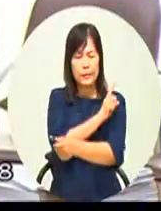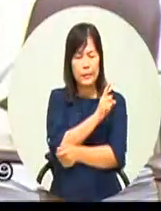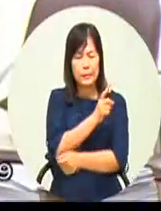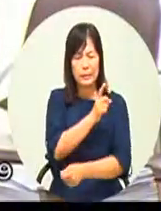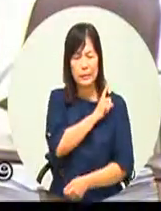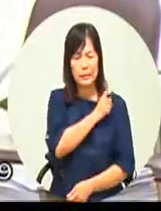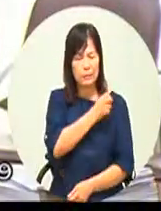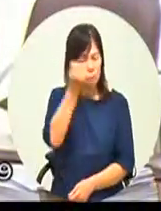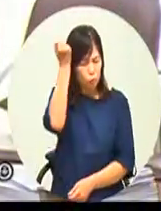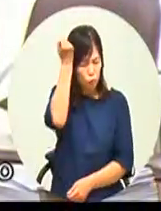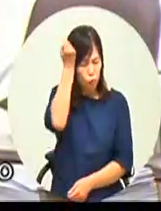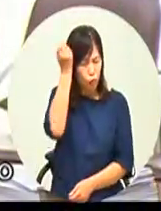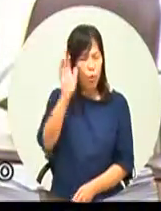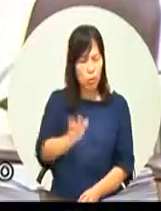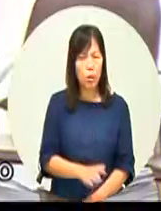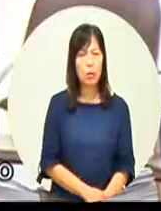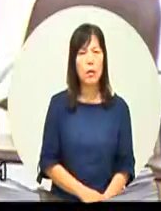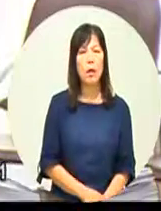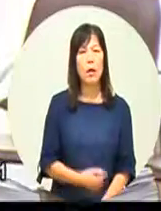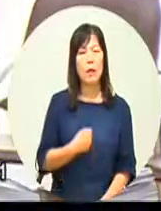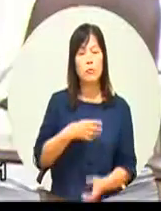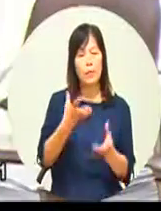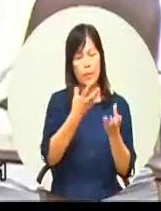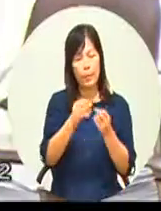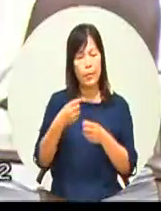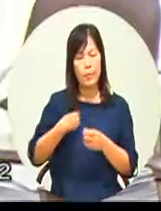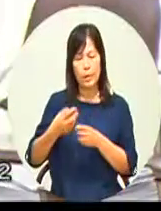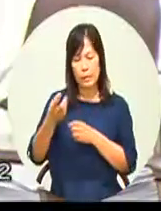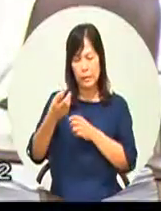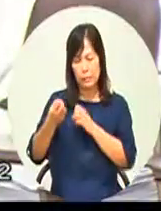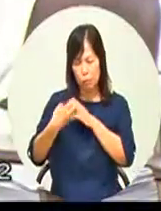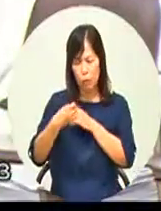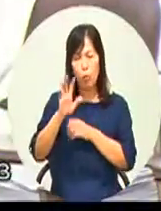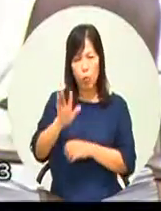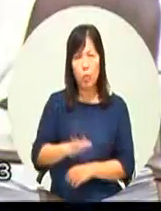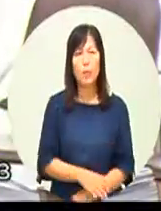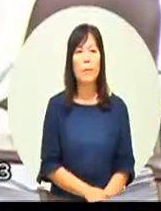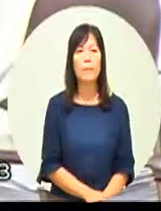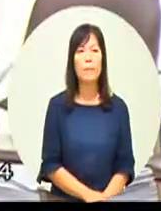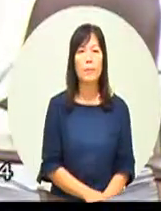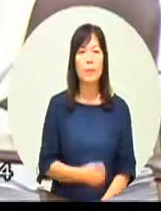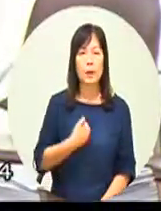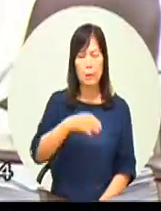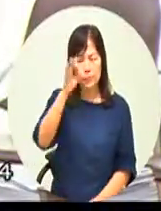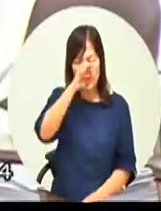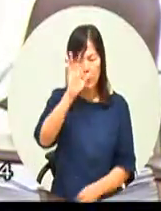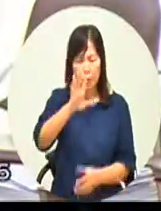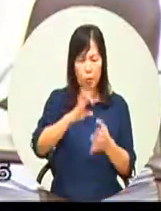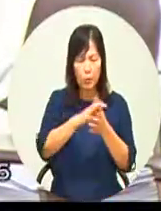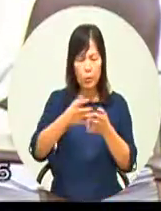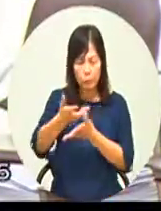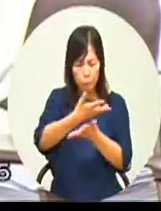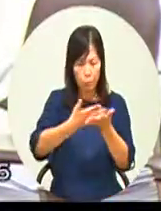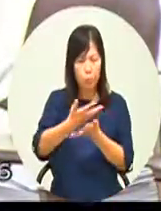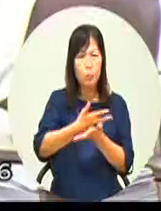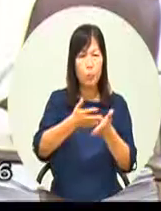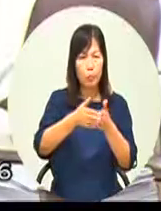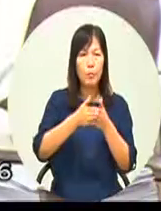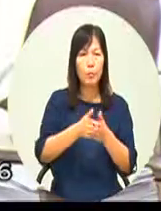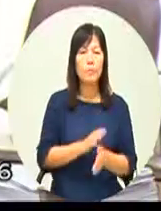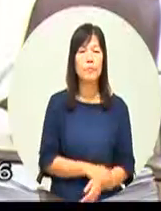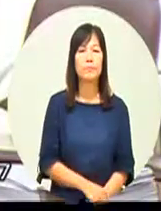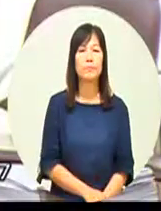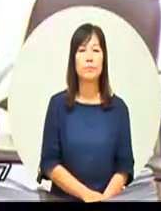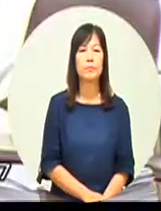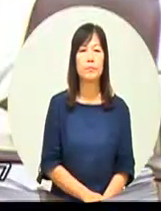啊，因讲无办法佮找我讲，后来我就找相关的单位来协商。那现